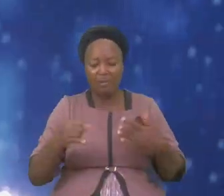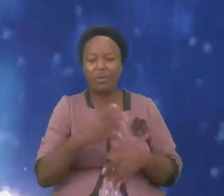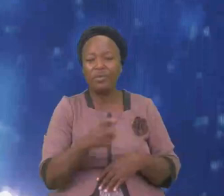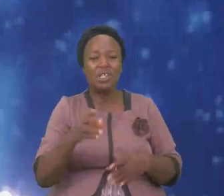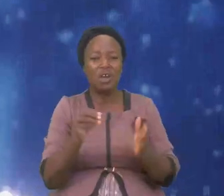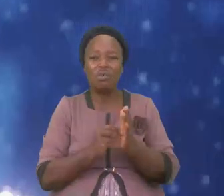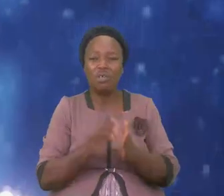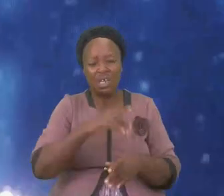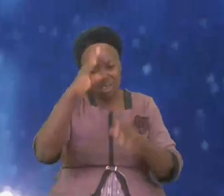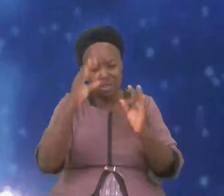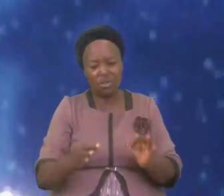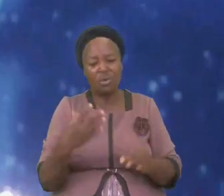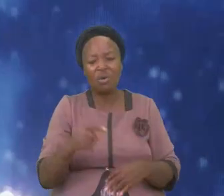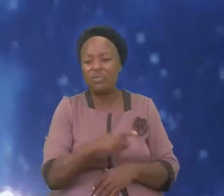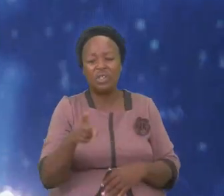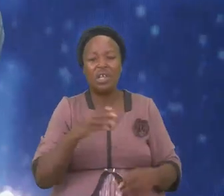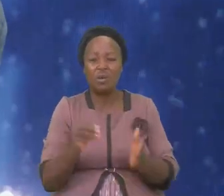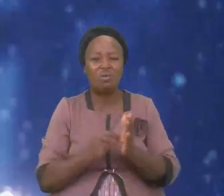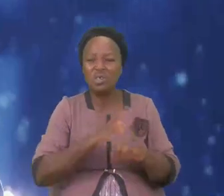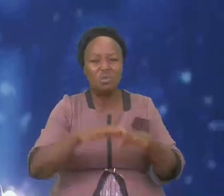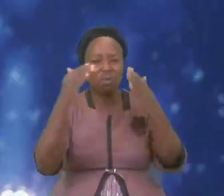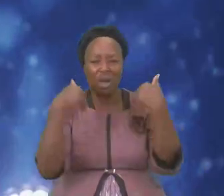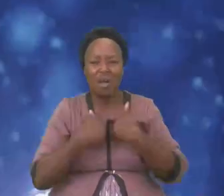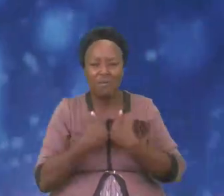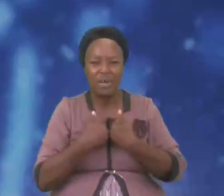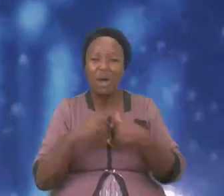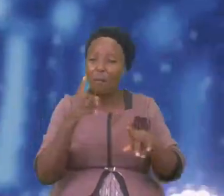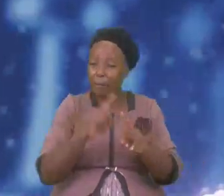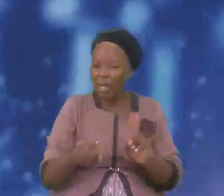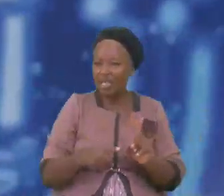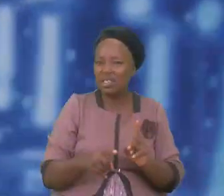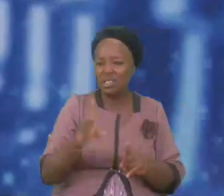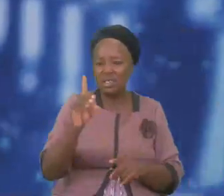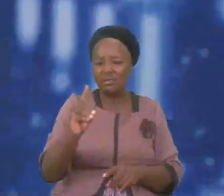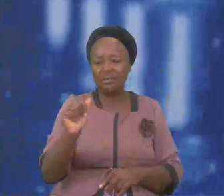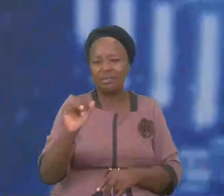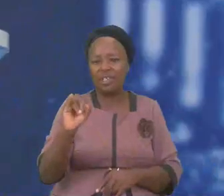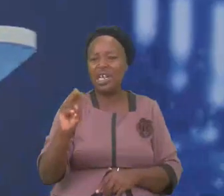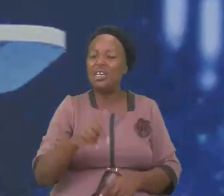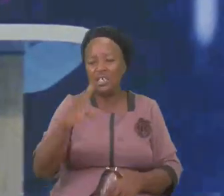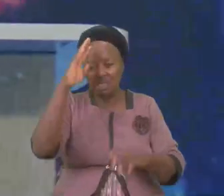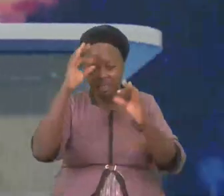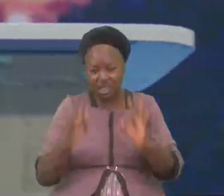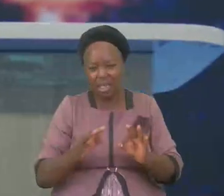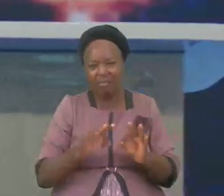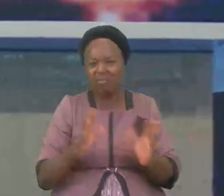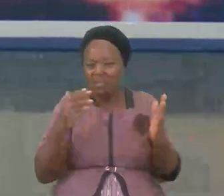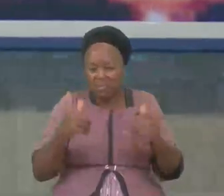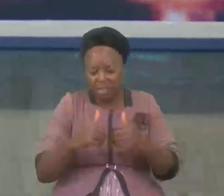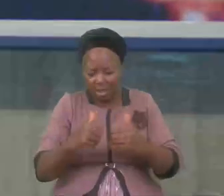aucune vie personnelle, aucune décision personnelle. Mais Daniel s'est différencié, distingué. Il a